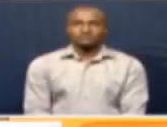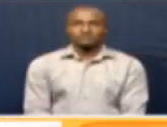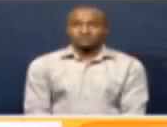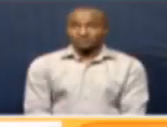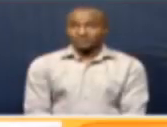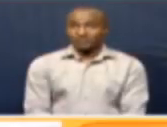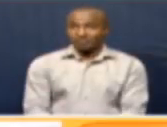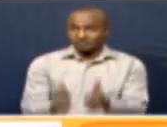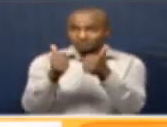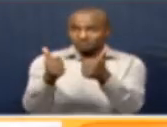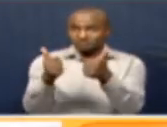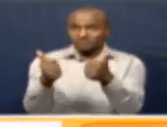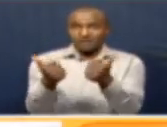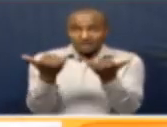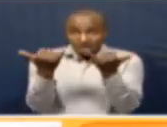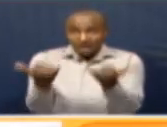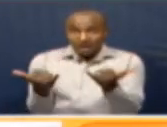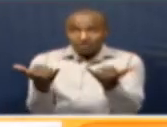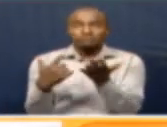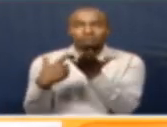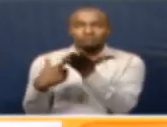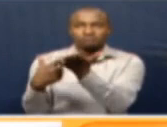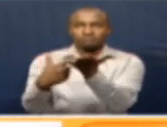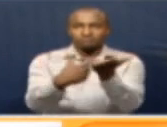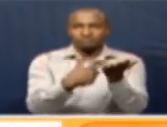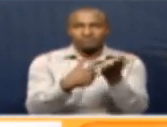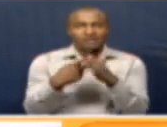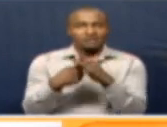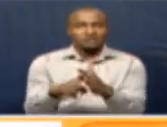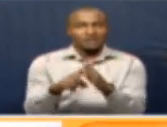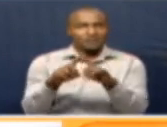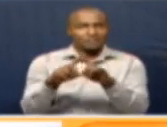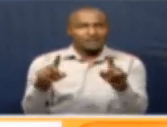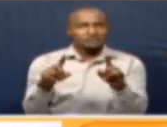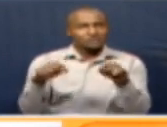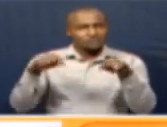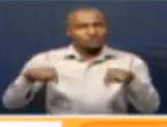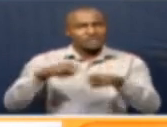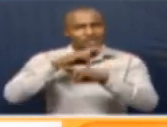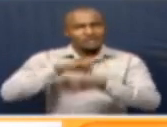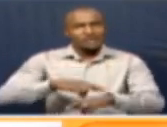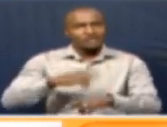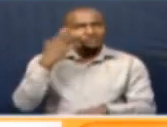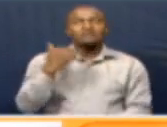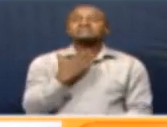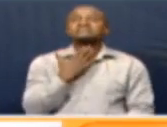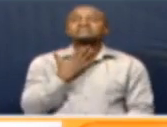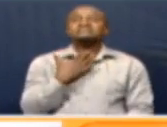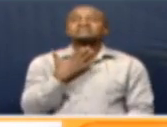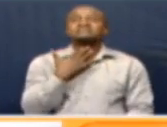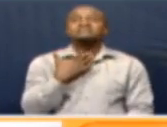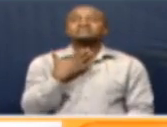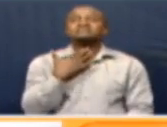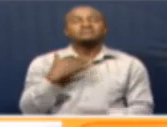mtazamaji, basi umefuadia ule wakati wa sisi kuweza kuwa na mdahalo. Japo kidogo leo naona nitapumzika kidogo, manake kikohozi na sauti